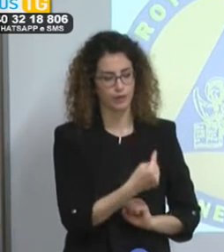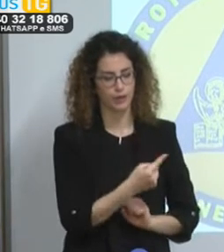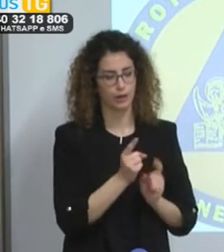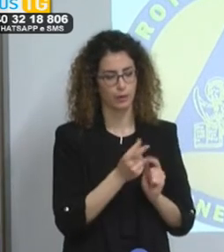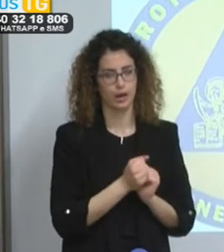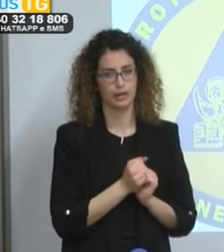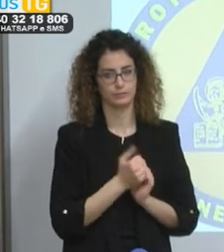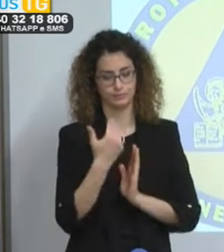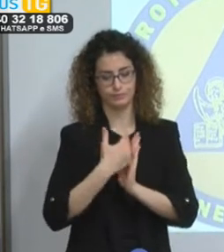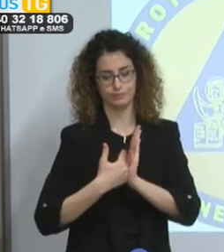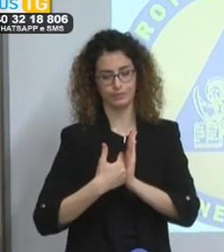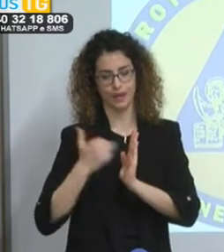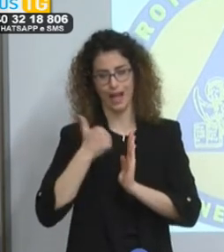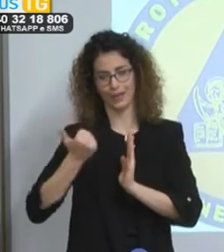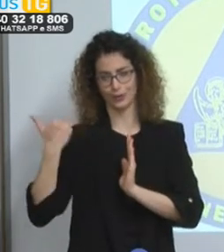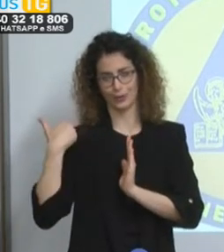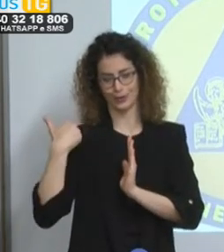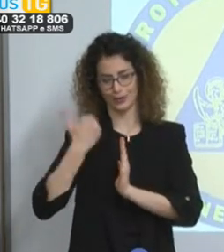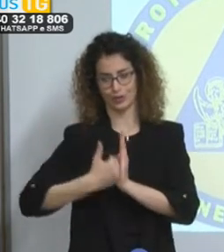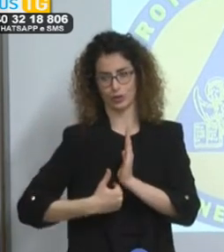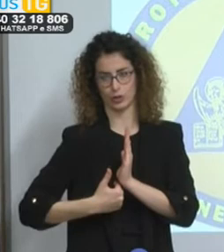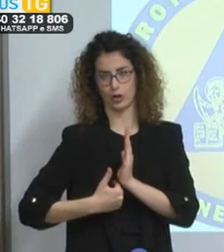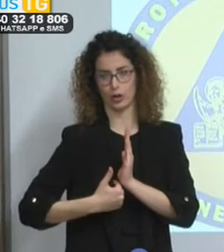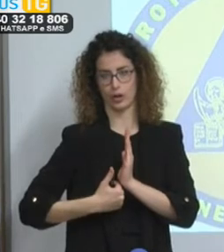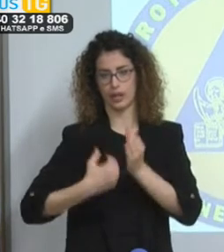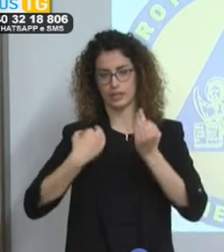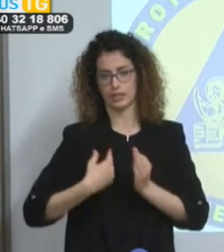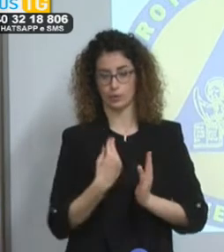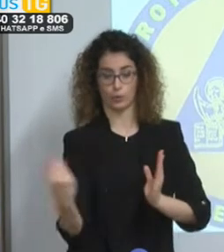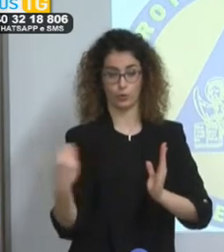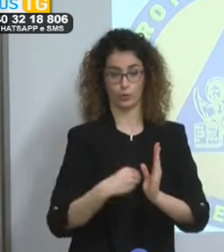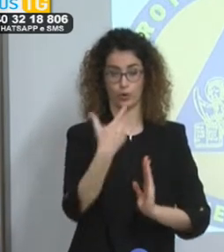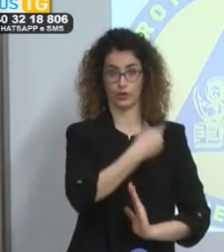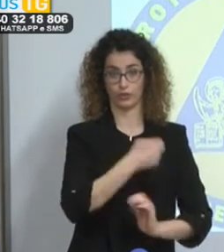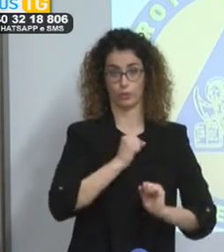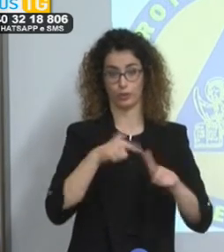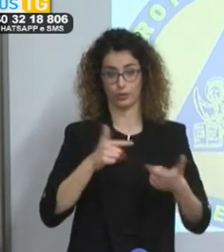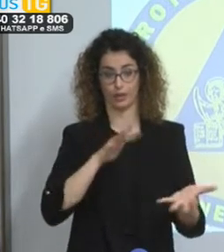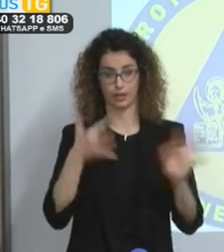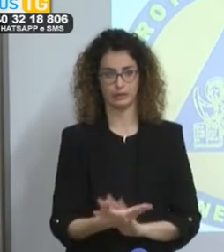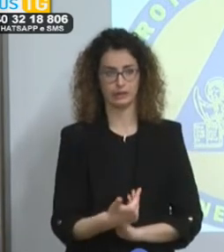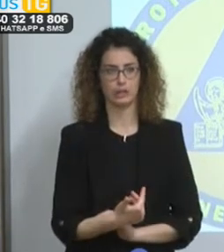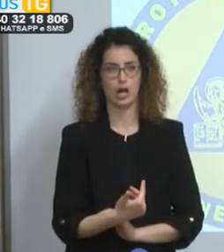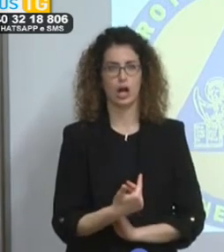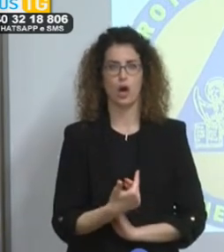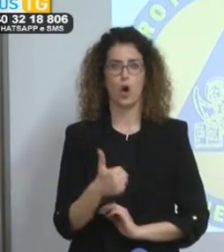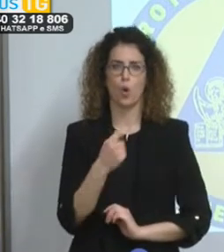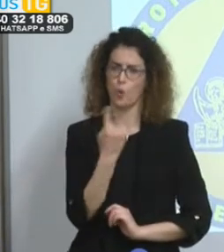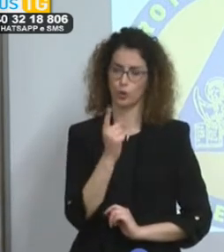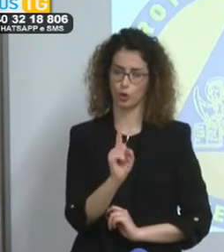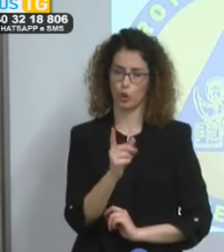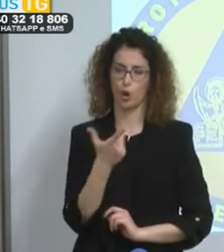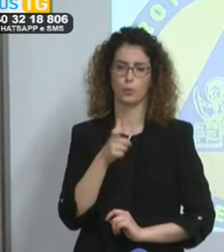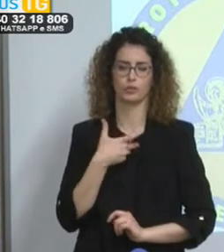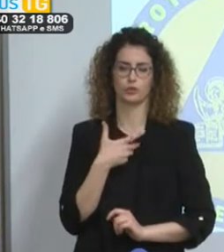alle linee guida dell'anno scorso sicuramente questo è il criterio che farà la grande differenza. Non solo, perché guardate, abbiamo